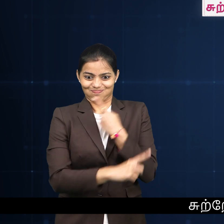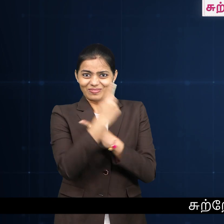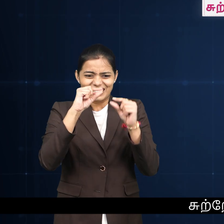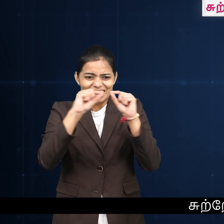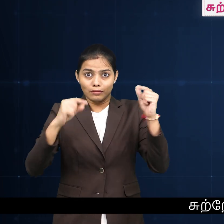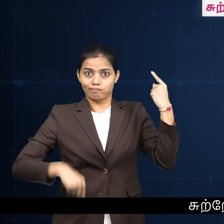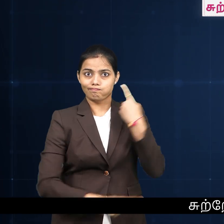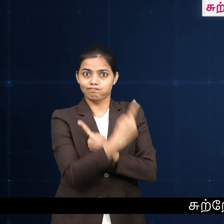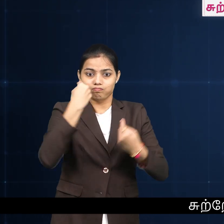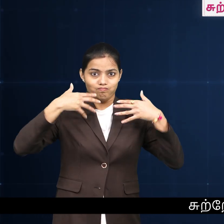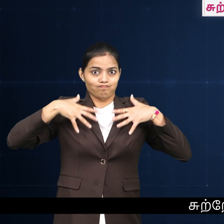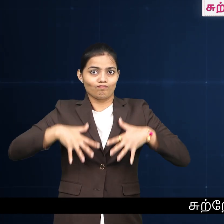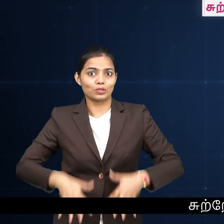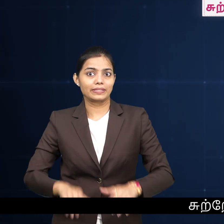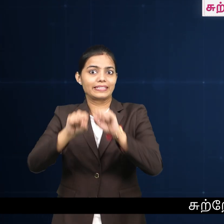சுற்றோட்ட அமைப்பு,